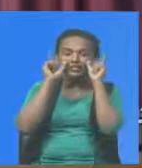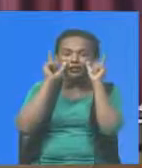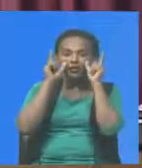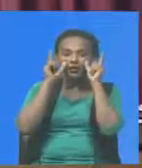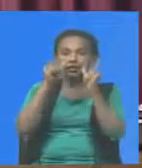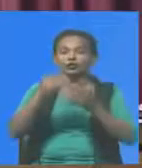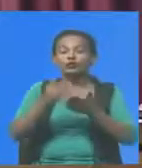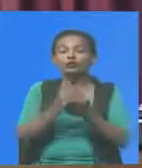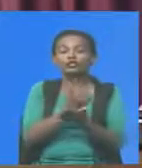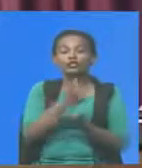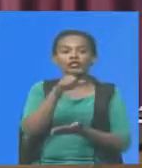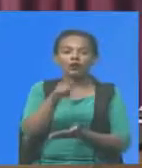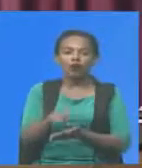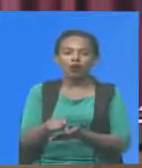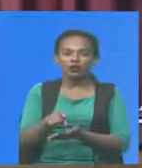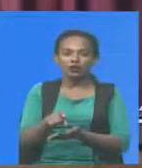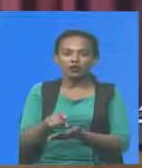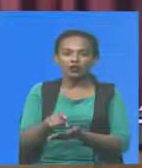ሊወሰድ ይገባል።